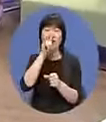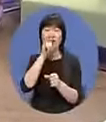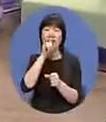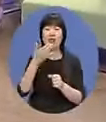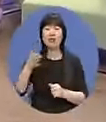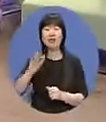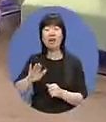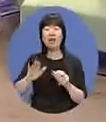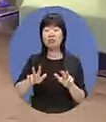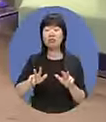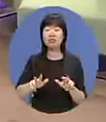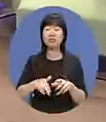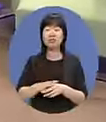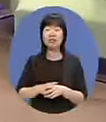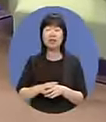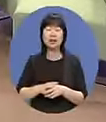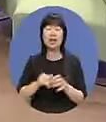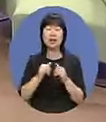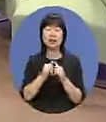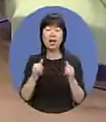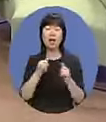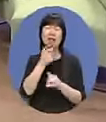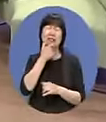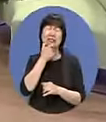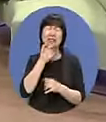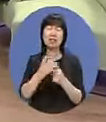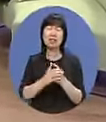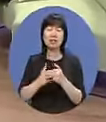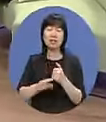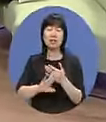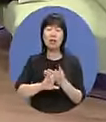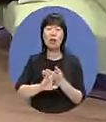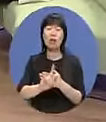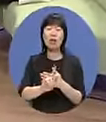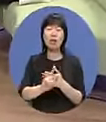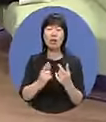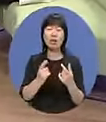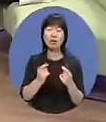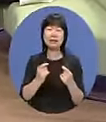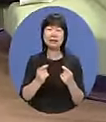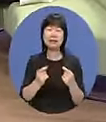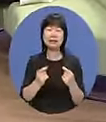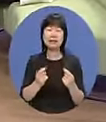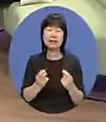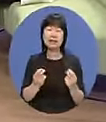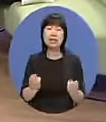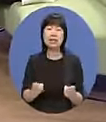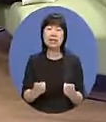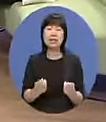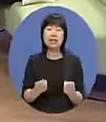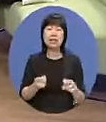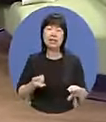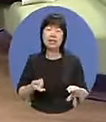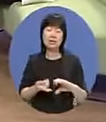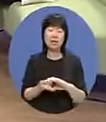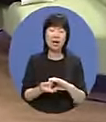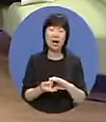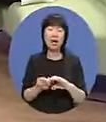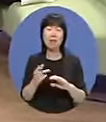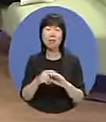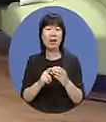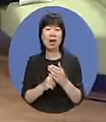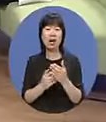안쓰럽기는 한데, 사실, 사람이 싫은데, 다른 것도 아니고, 한 이불을 덮고 이렇게 자고, 뭐, 만지고, 이런 마음이